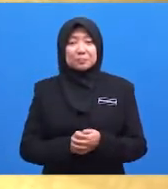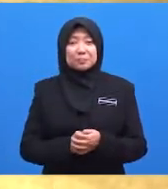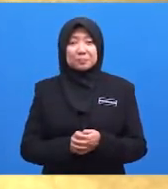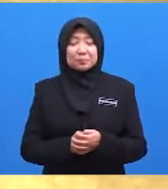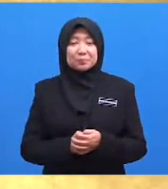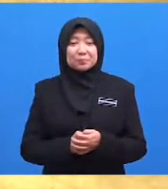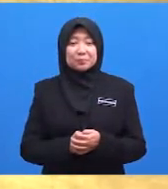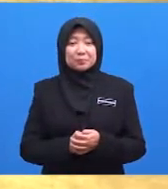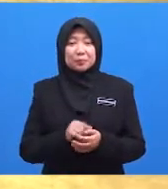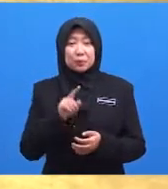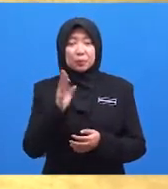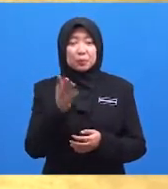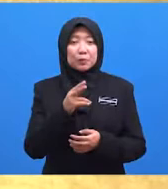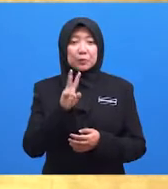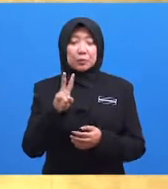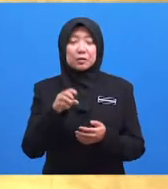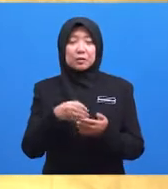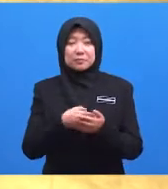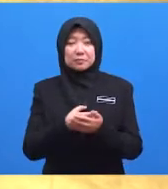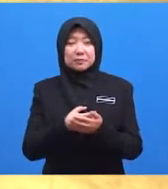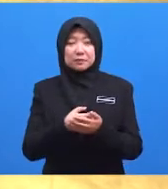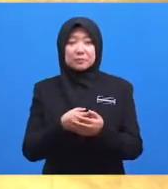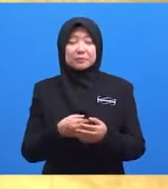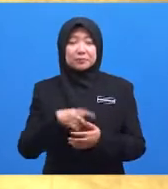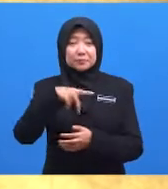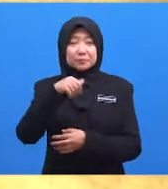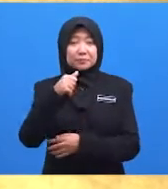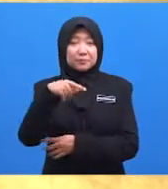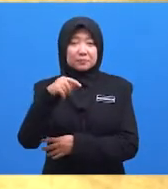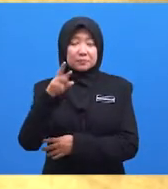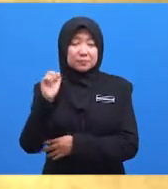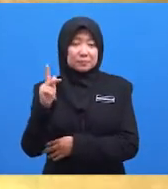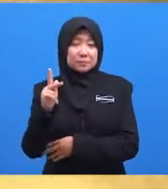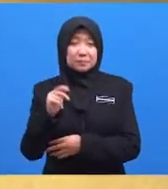Kelima, 1/2 camca teh atau teaspoon paprika.